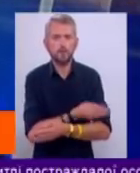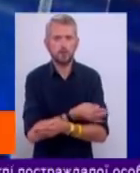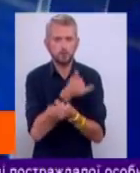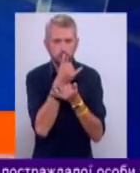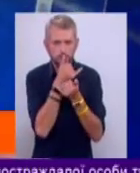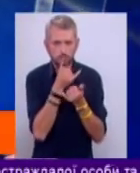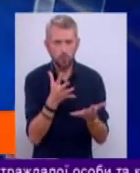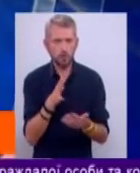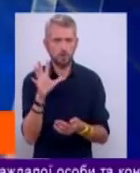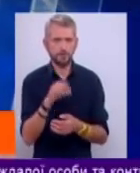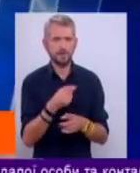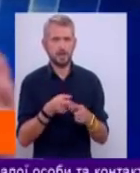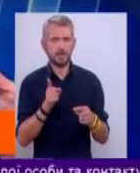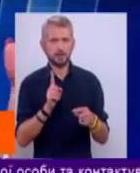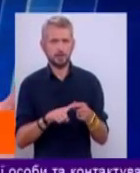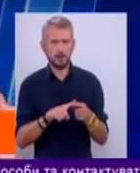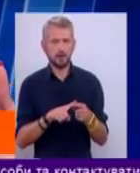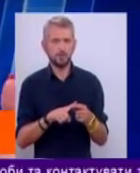може все це